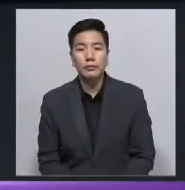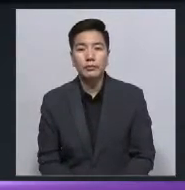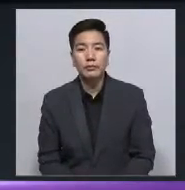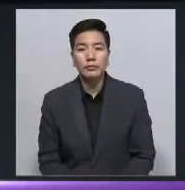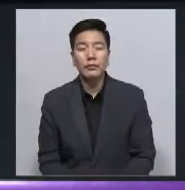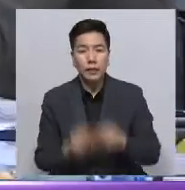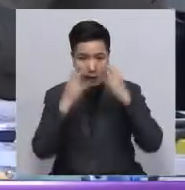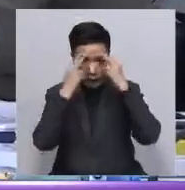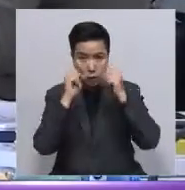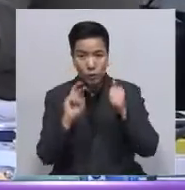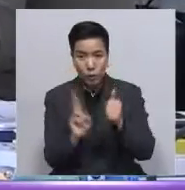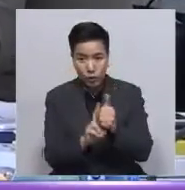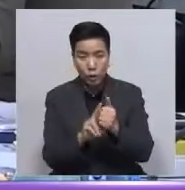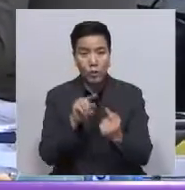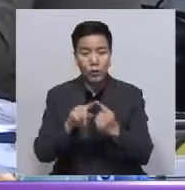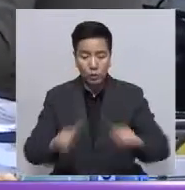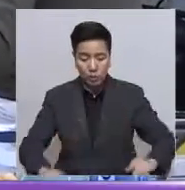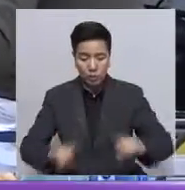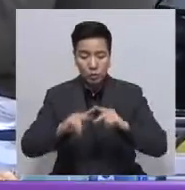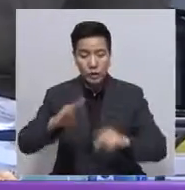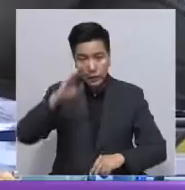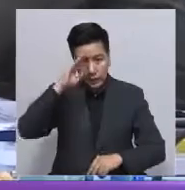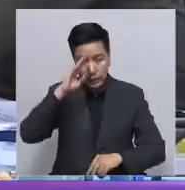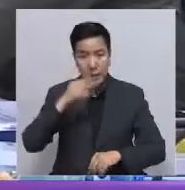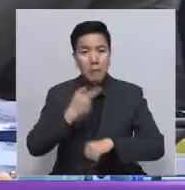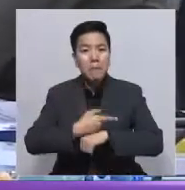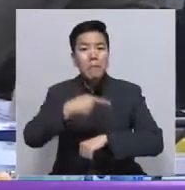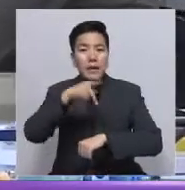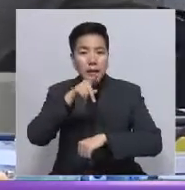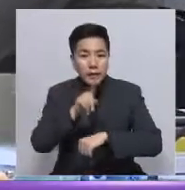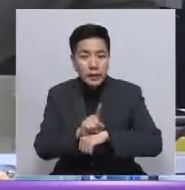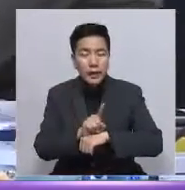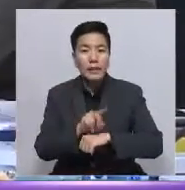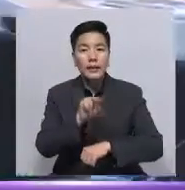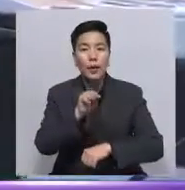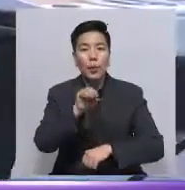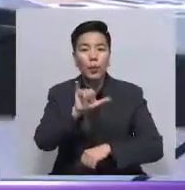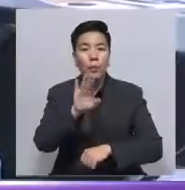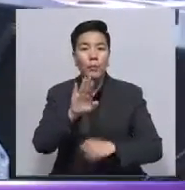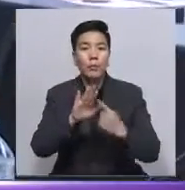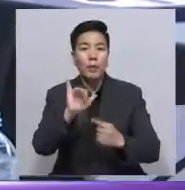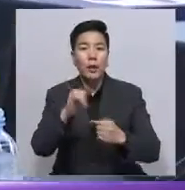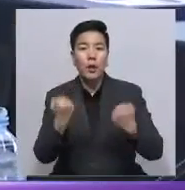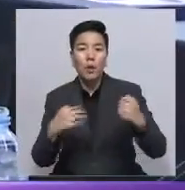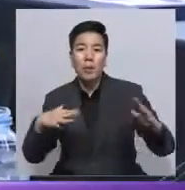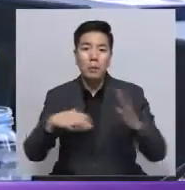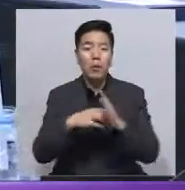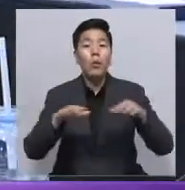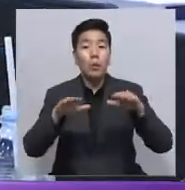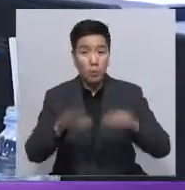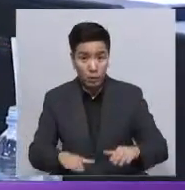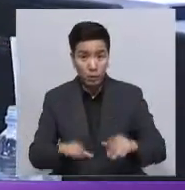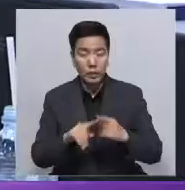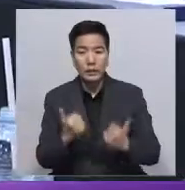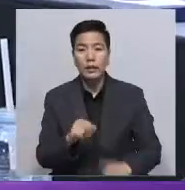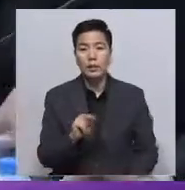พลเอกประวิตรวงษ์สุวรรณรองนายกรัฐมนตรีในฐานะท่านเป็นประธานกรรมการนโยบายป้องกันและลดอุบัติเหตุทางถนนแห่งชา